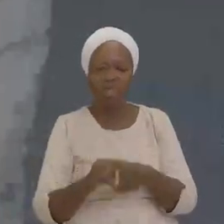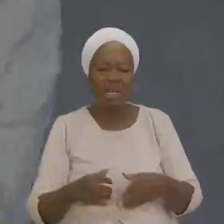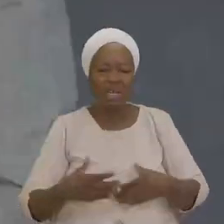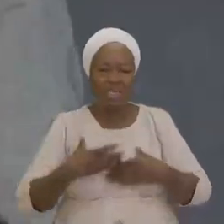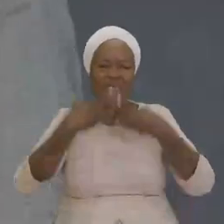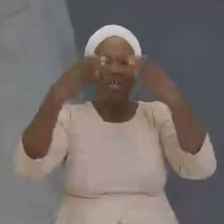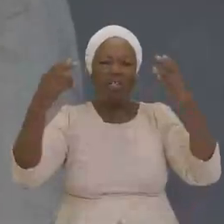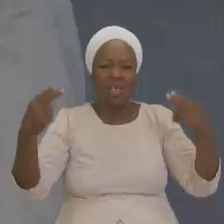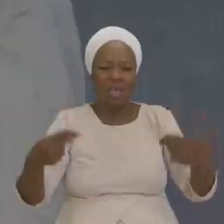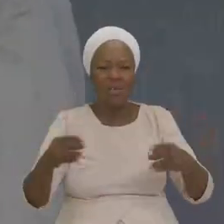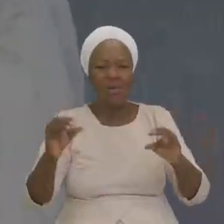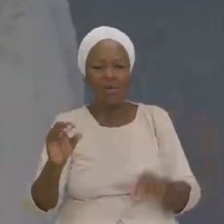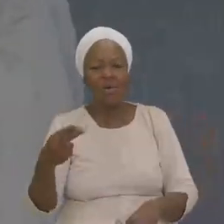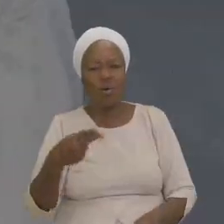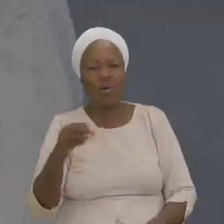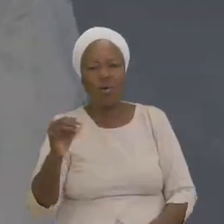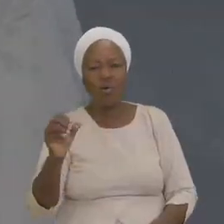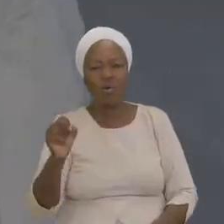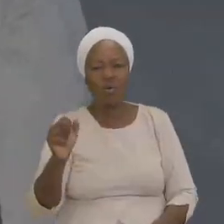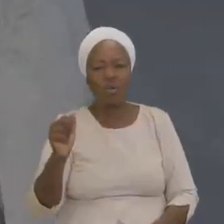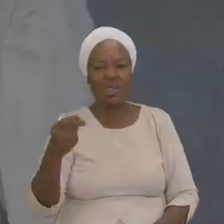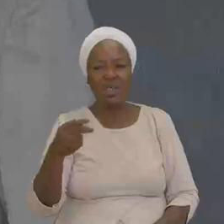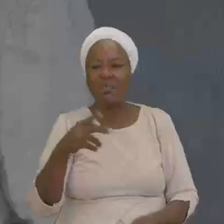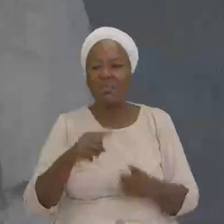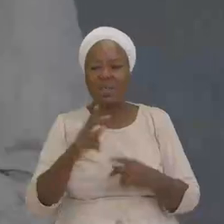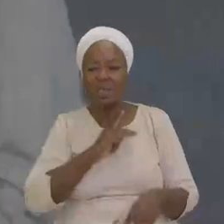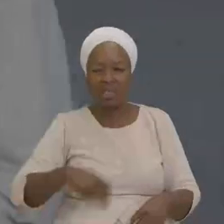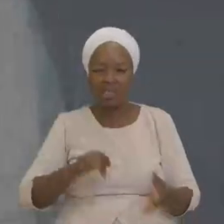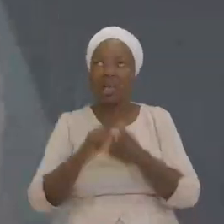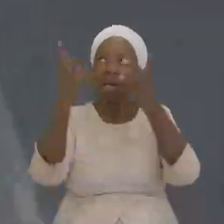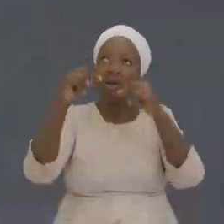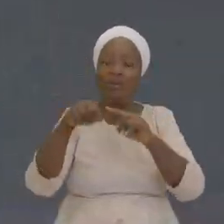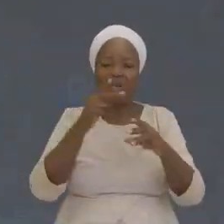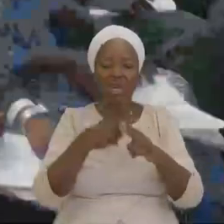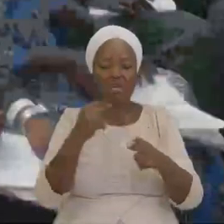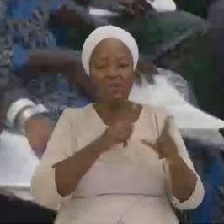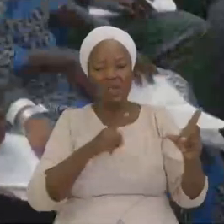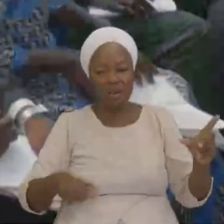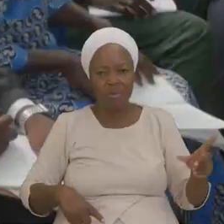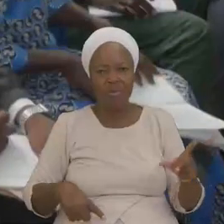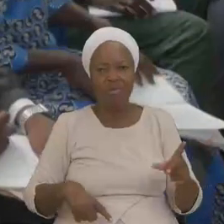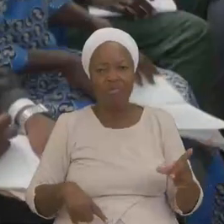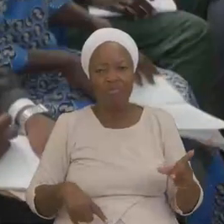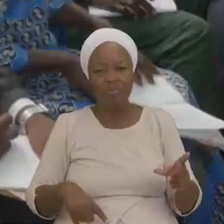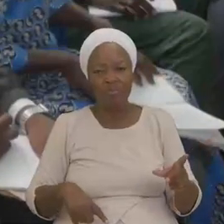Plusieurs de ces gens-là ont crié Hosanna au roi qui vient au nom du